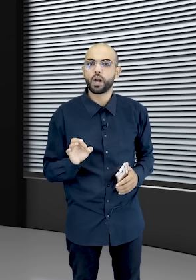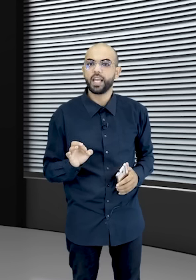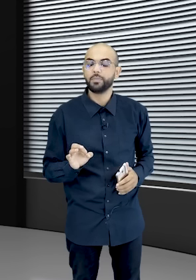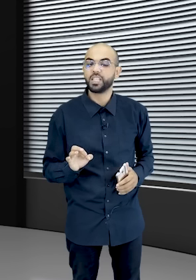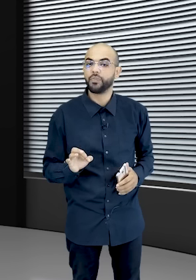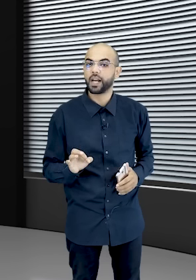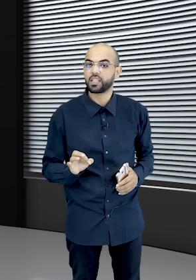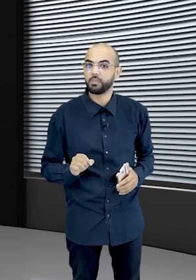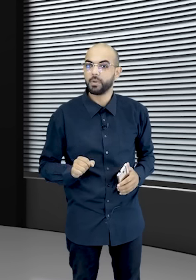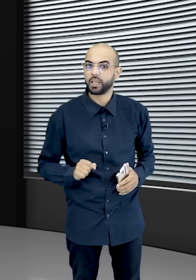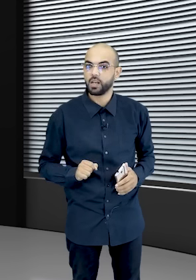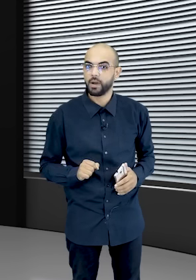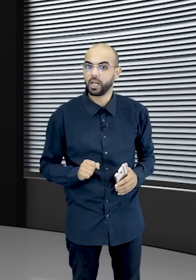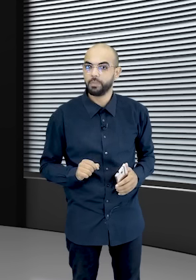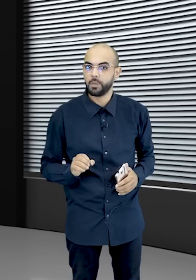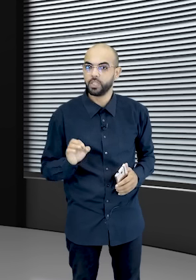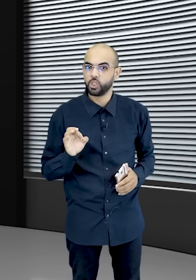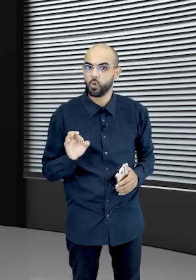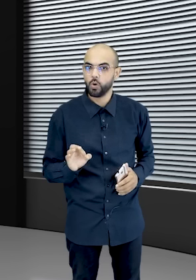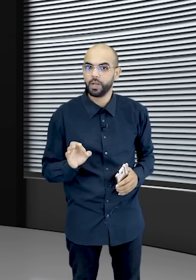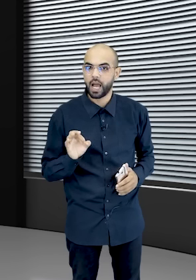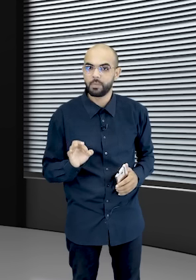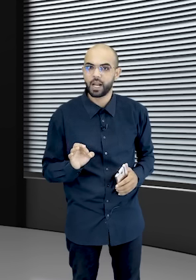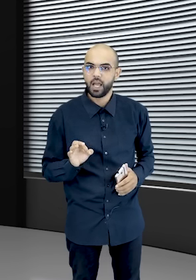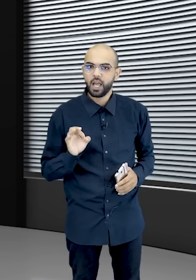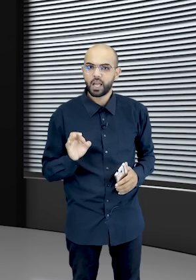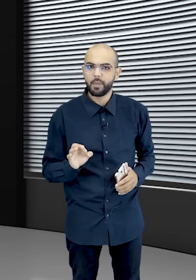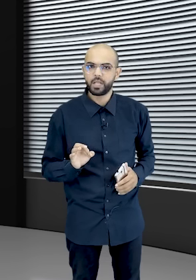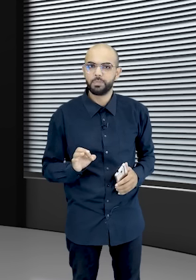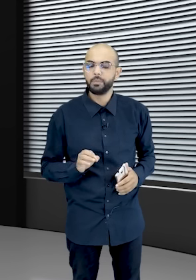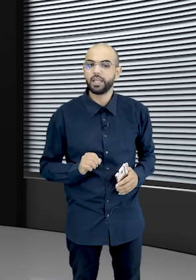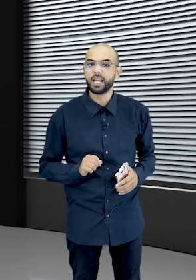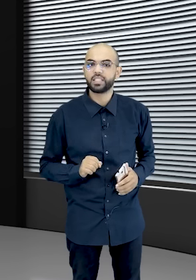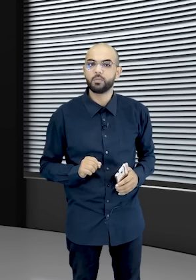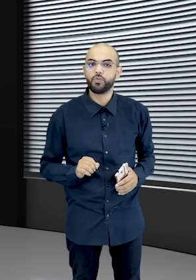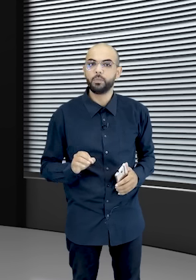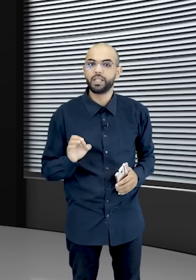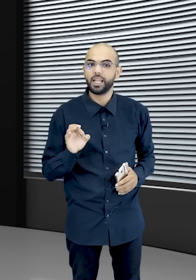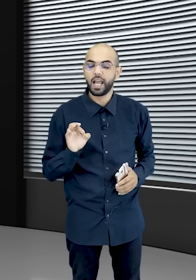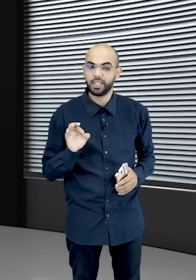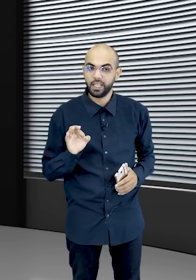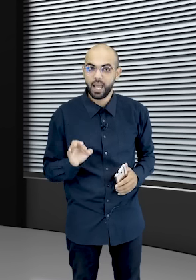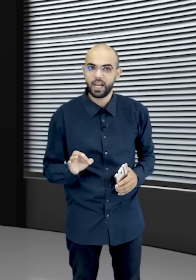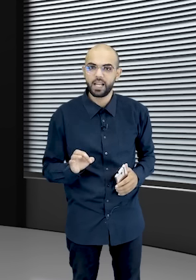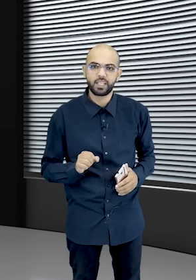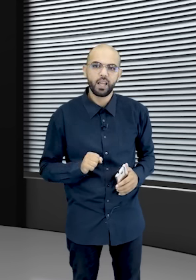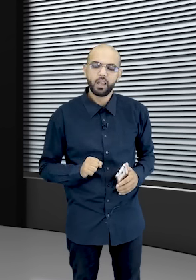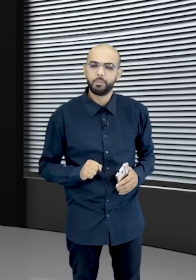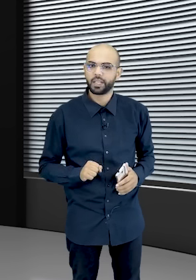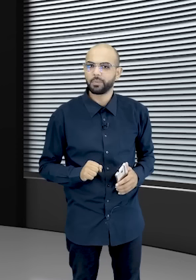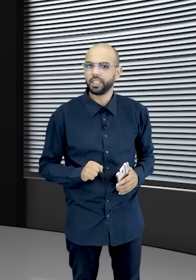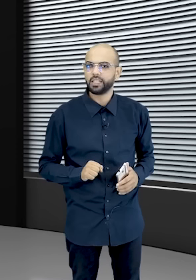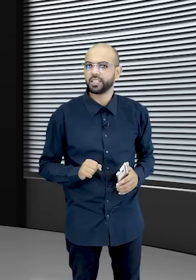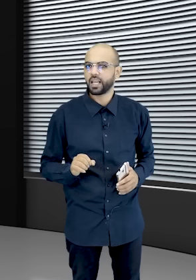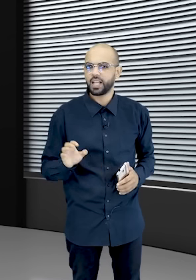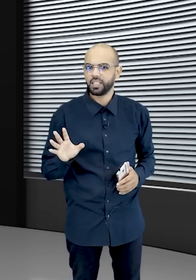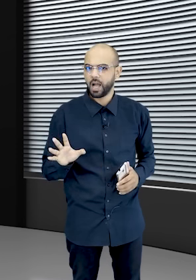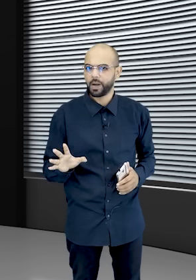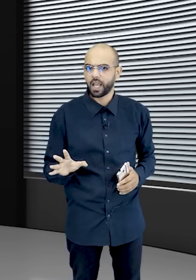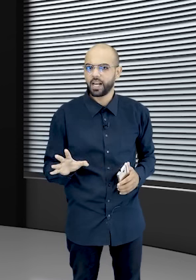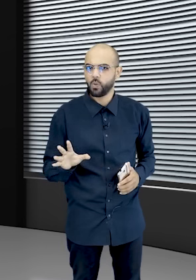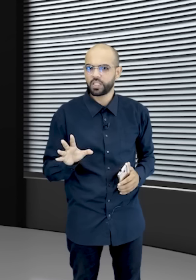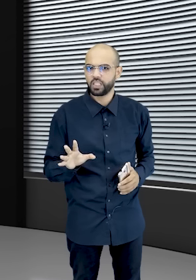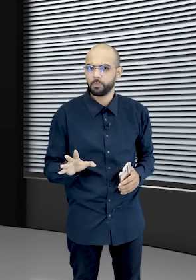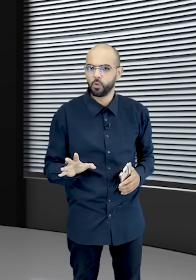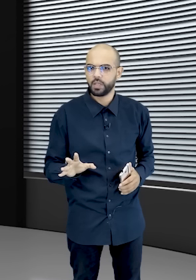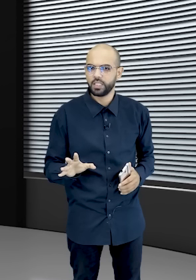أنه فور علم سفارة المملكة المغربية بسيول بالأمر قامت بما يلزم في مثل هذه الحالات من ربط اتصالات